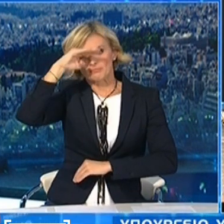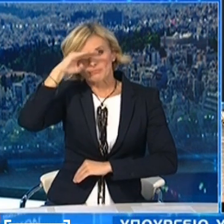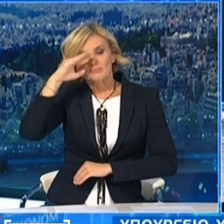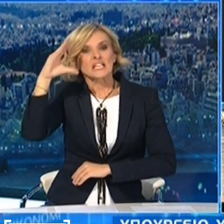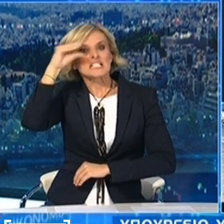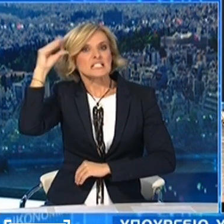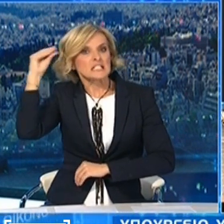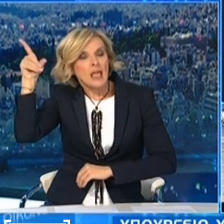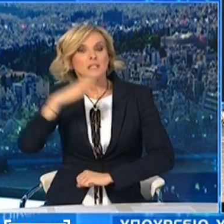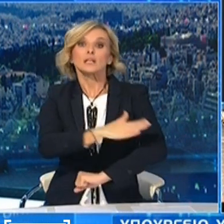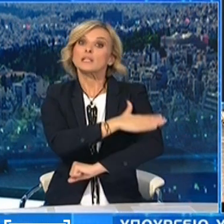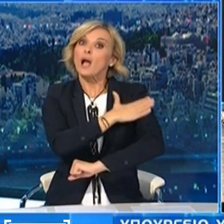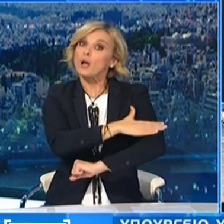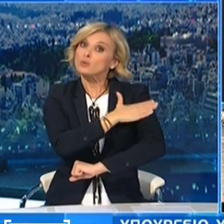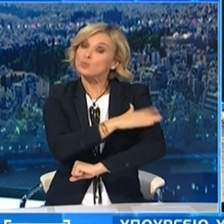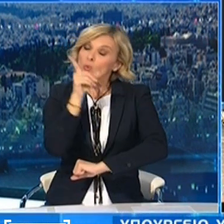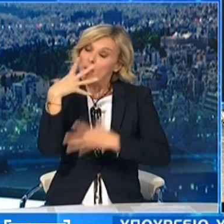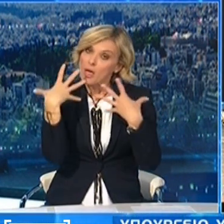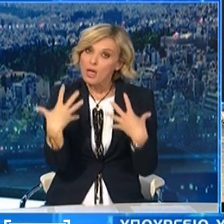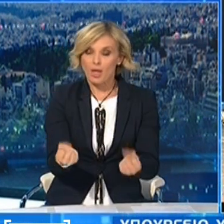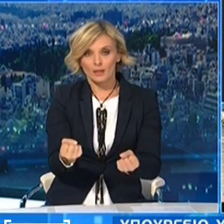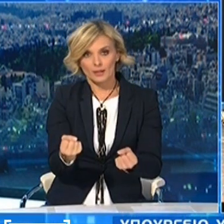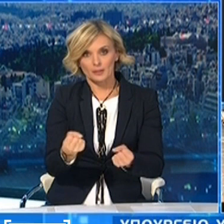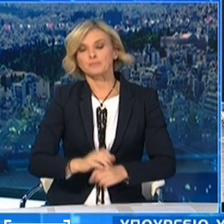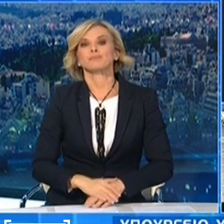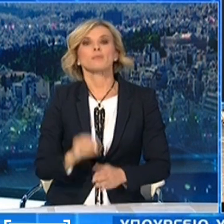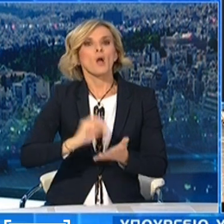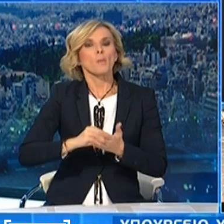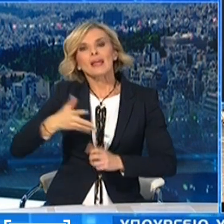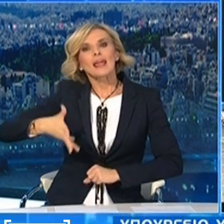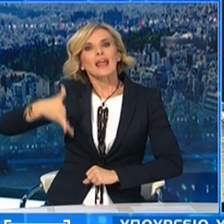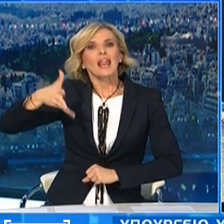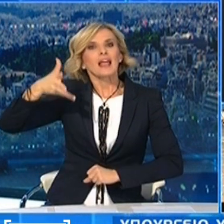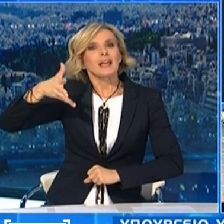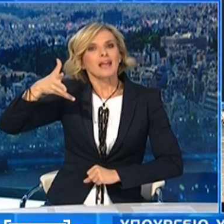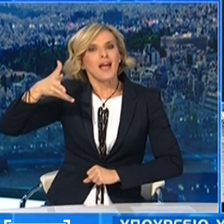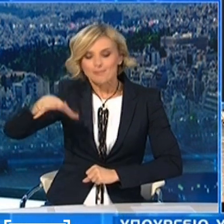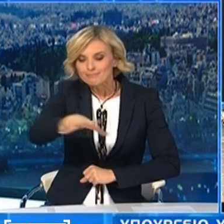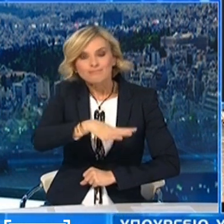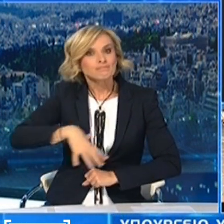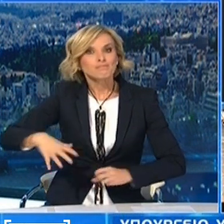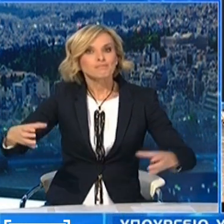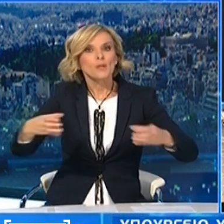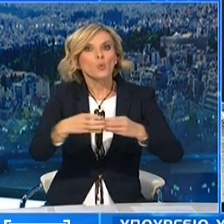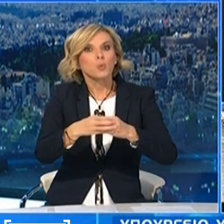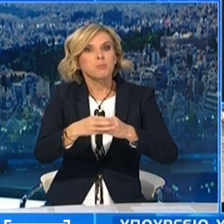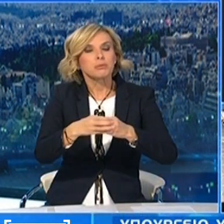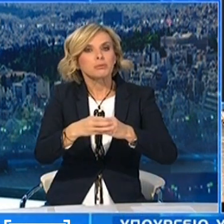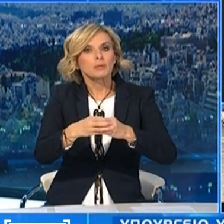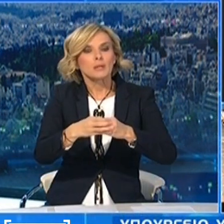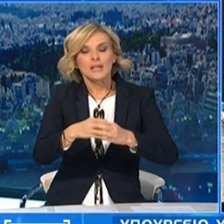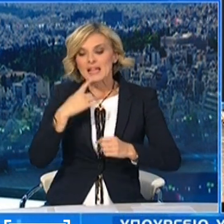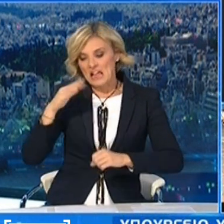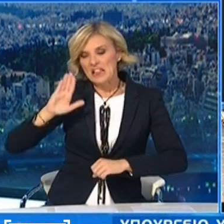Σέρες και η Καστοριά. Από τις υπόλοιπες ηλικιακές ομάδες, επίσης αυξημένη συμμετοχή στην επιδημική δυναμική φαίνεται να έχει